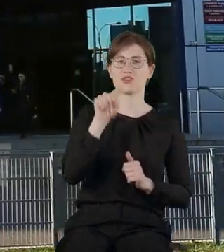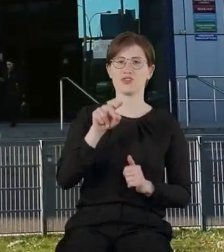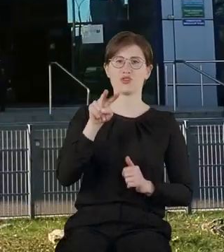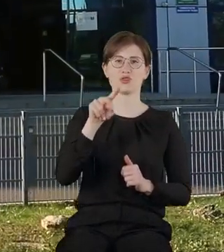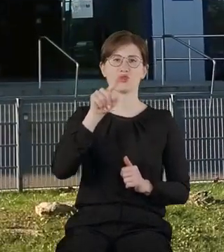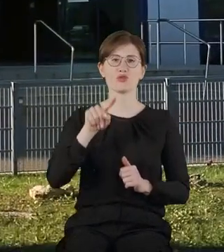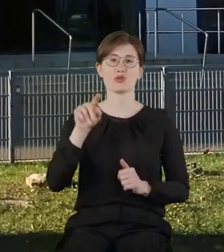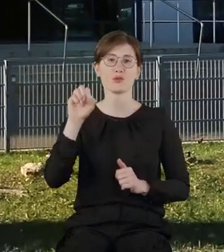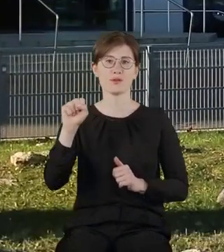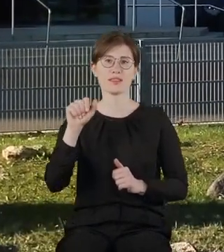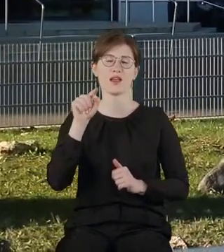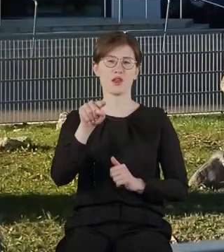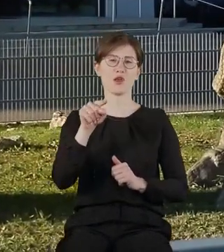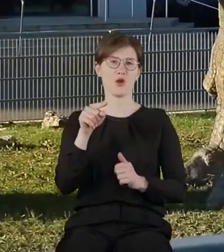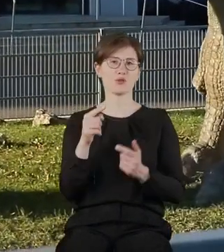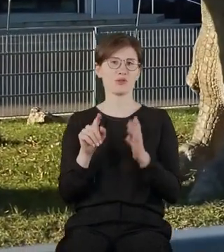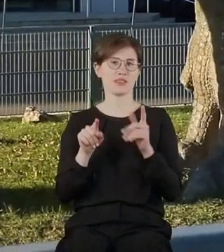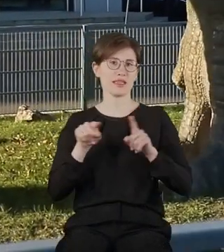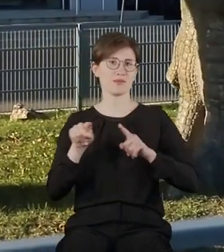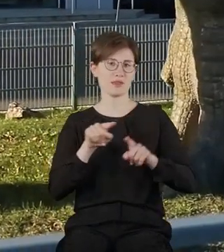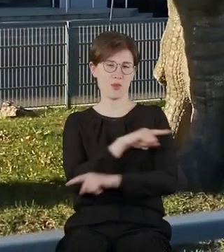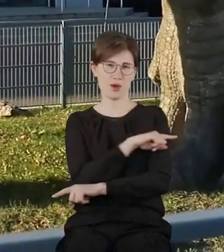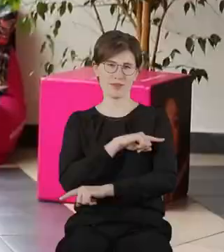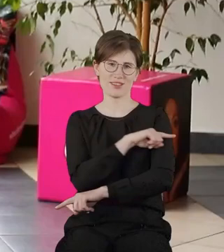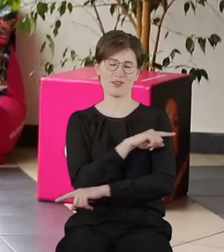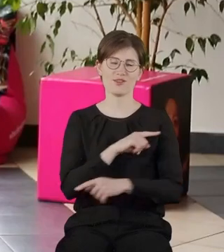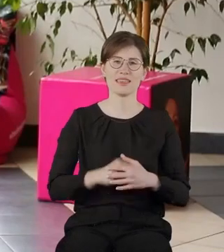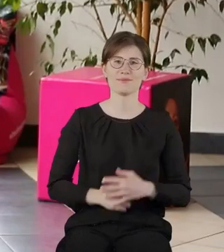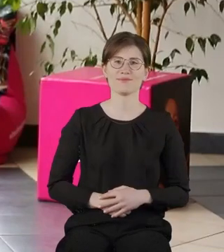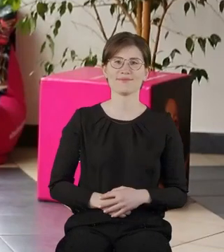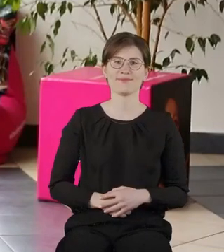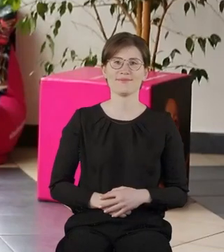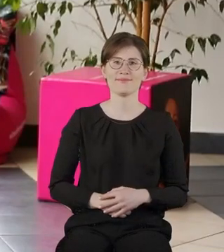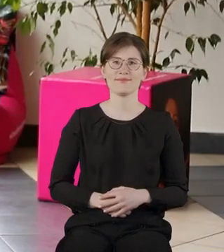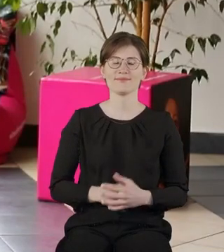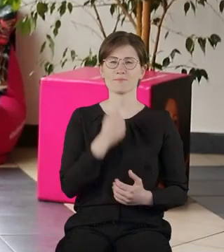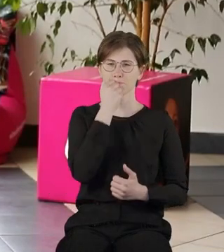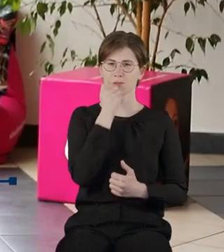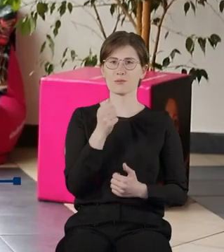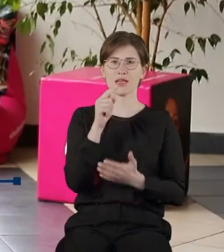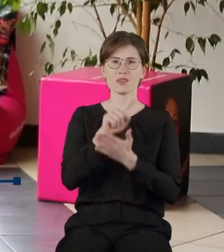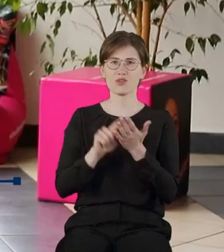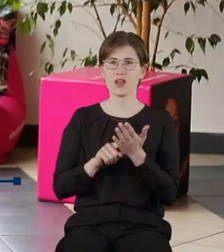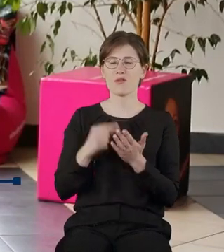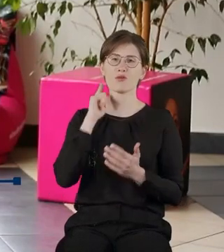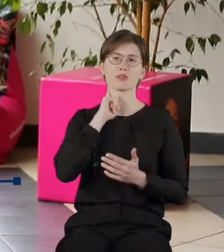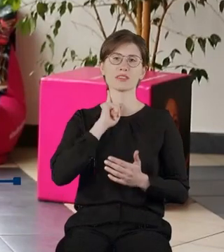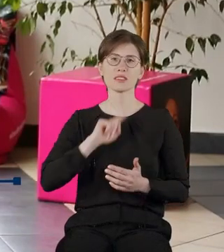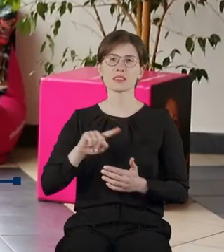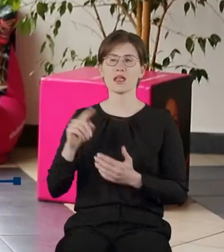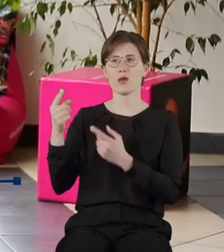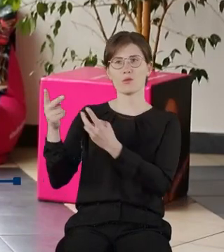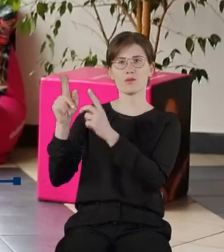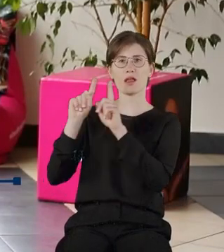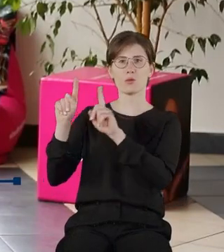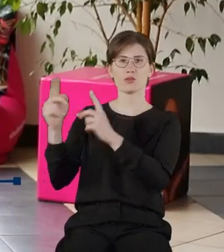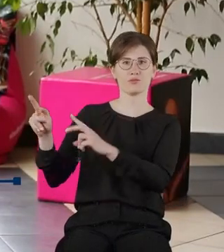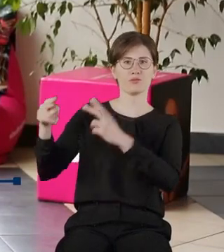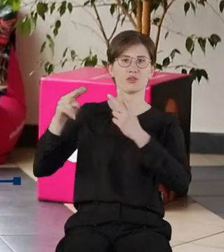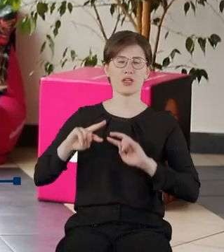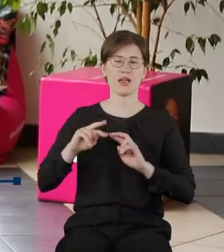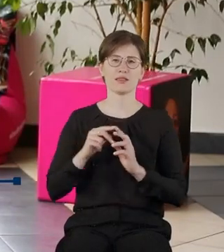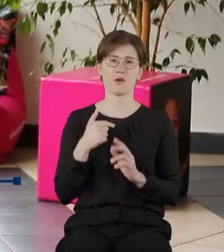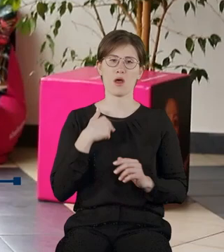i jest dziś jednym z symboli Sosnowca. Pasją do geografii zaraziłam się już w liceum od mojego nauczyciela. Dlaczego